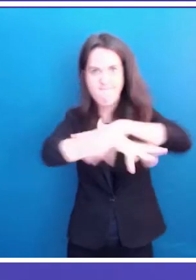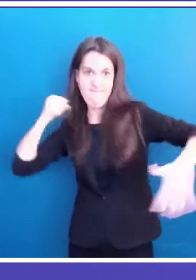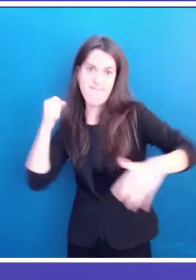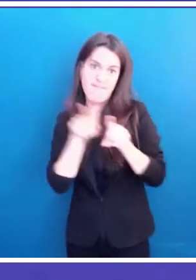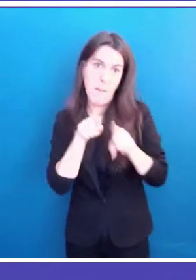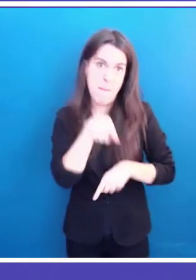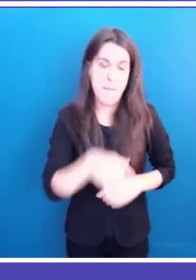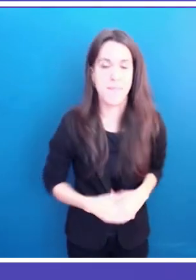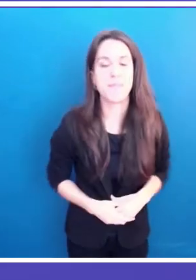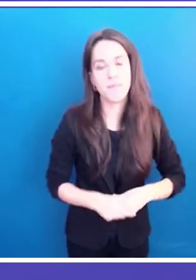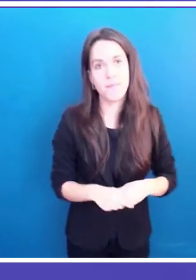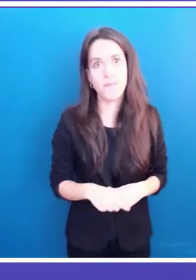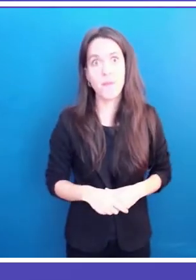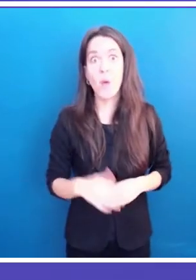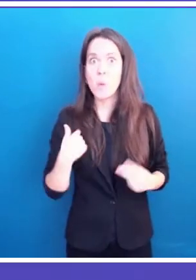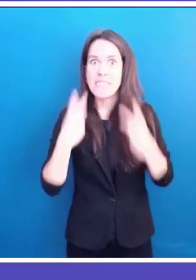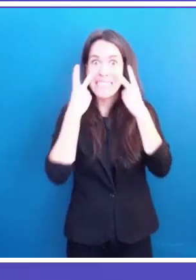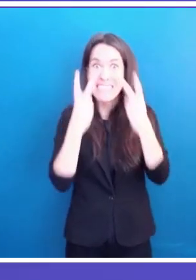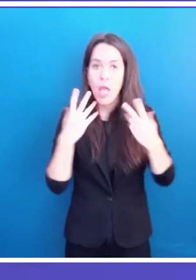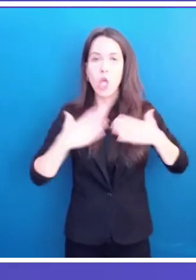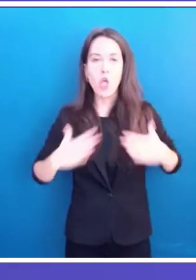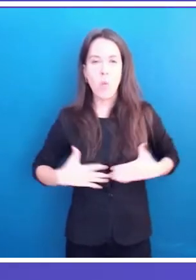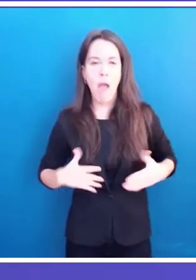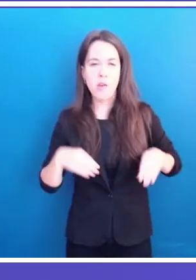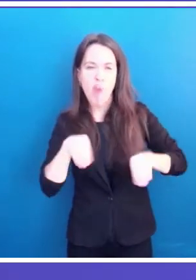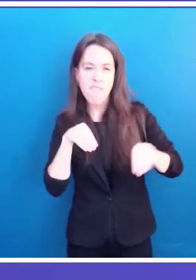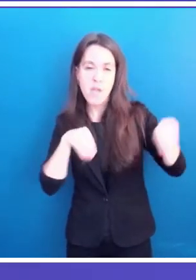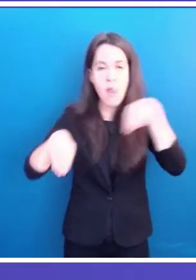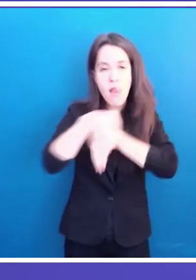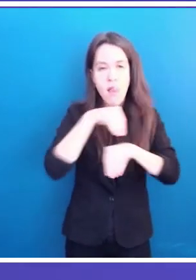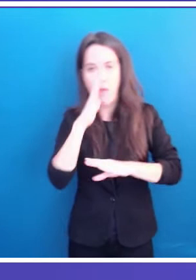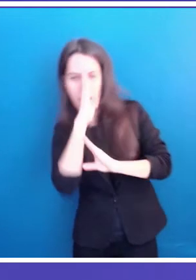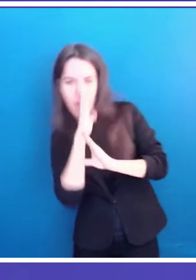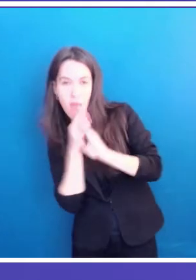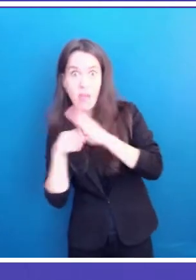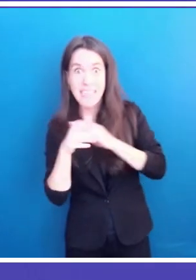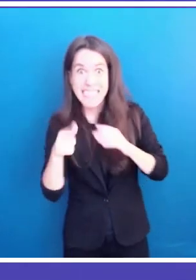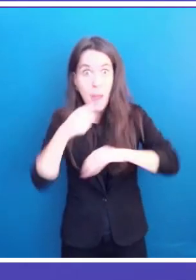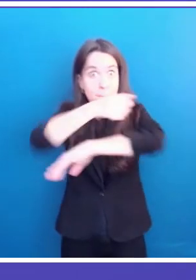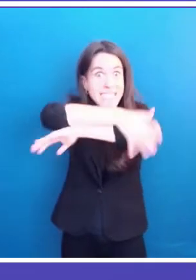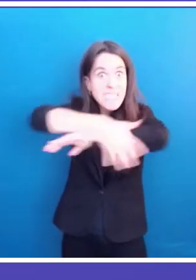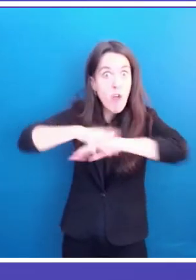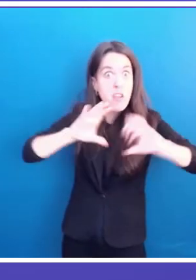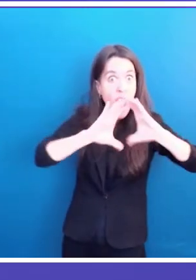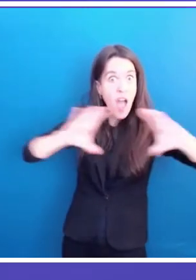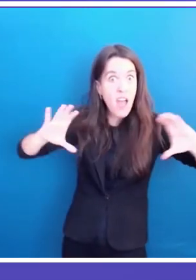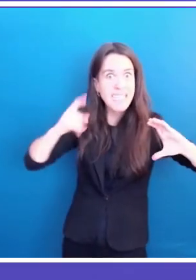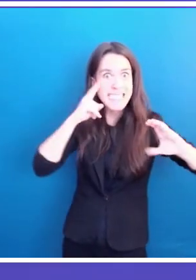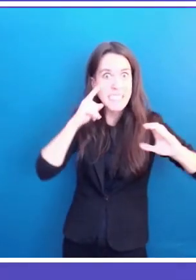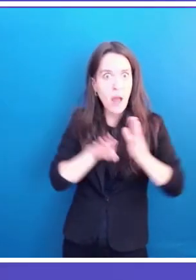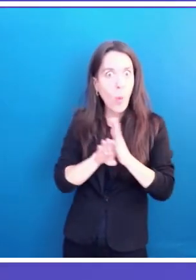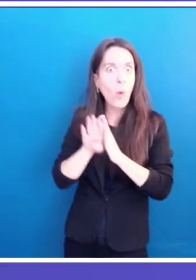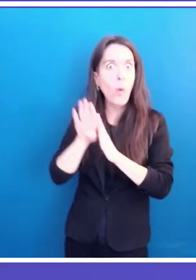لاحظنا أن الإجابة البشر هو من التحدي الأكبر الذي يؤثر بالنساء والفتيات، وازداد بشكل كبير في منطقة المتوسط. ومؤخرا منذ